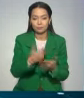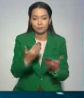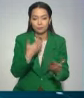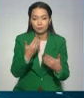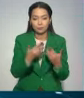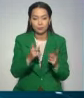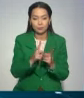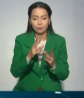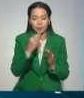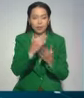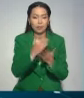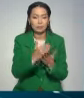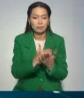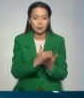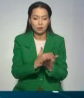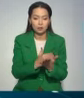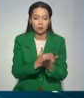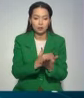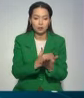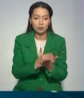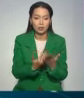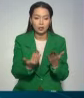расписанию поэтому отражается